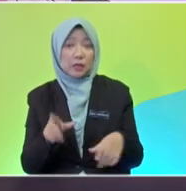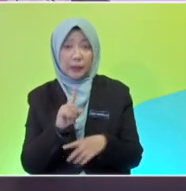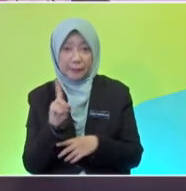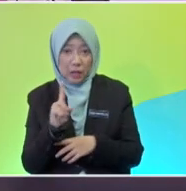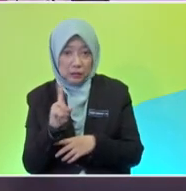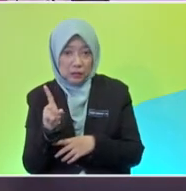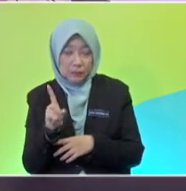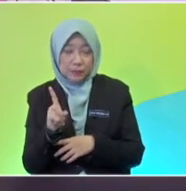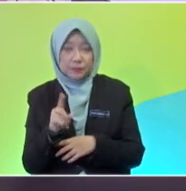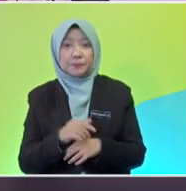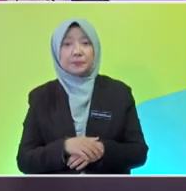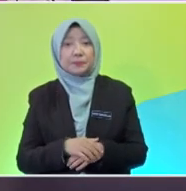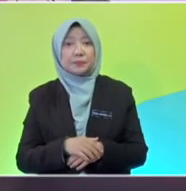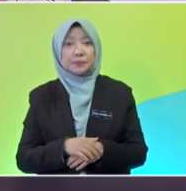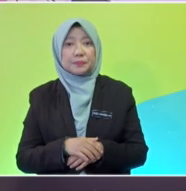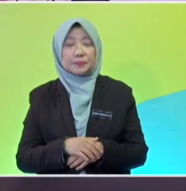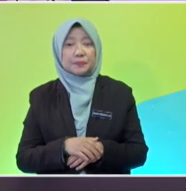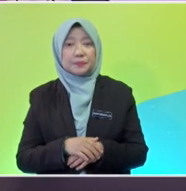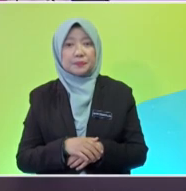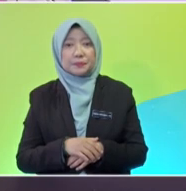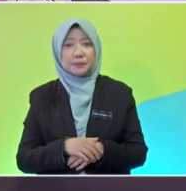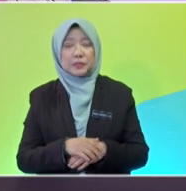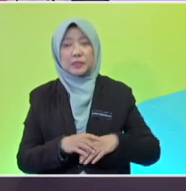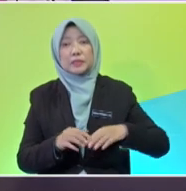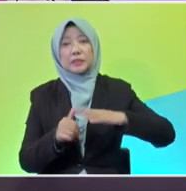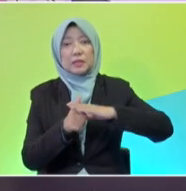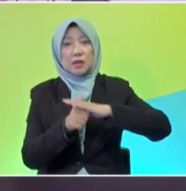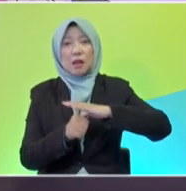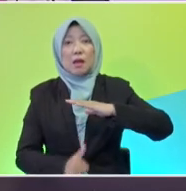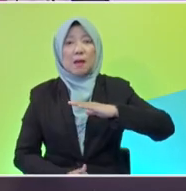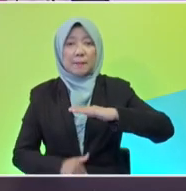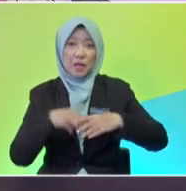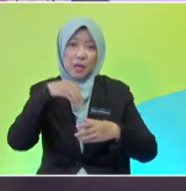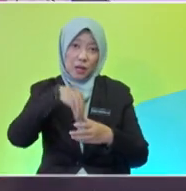akan berada di sini Cikgu tenggelam ke